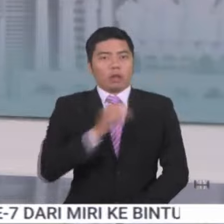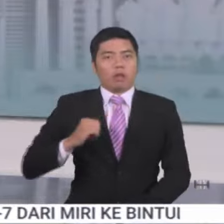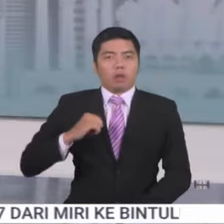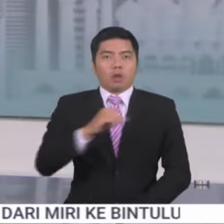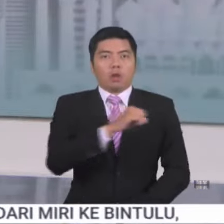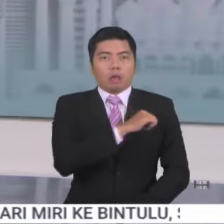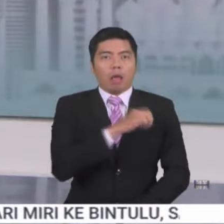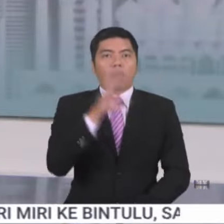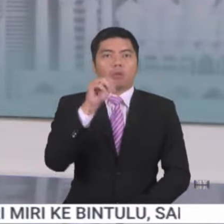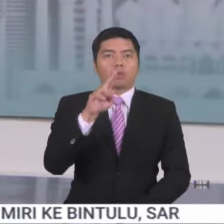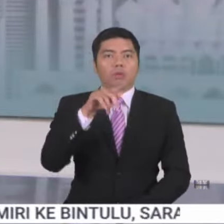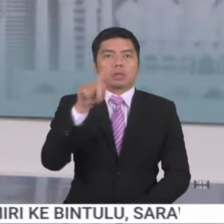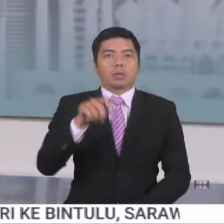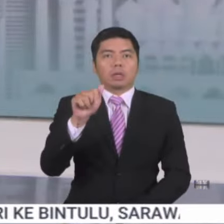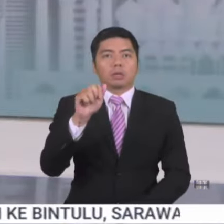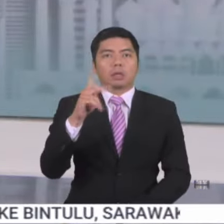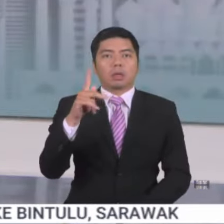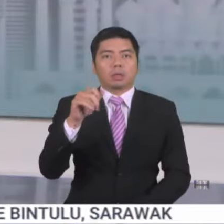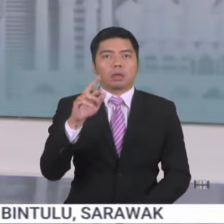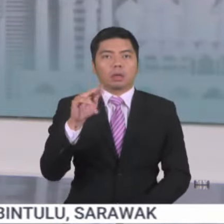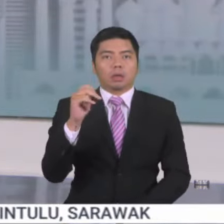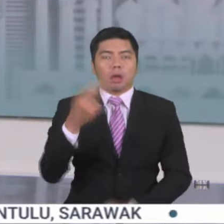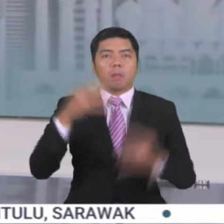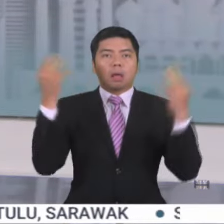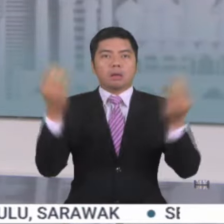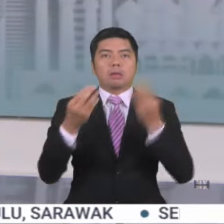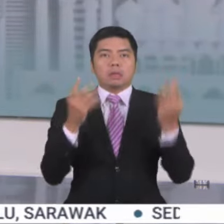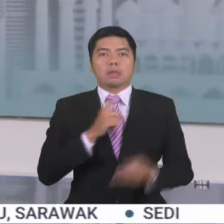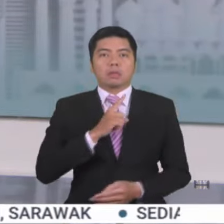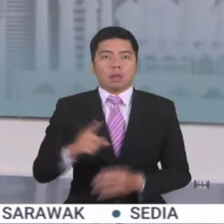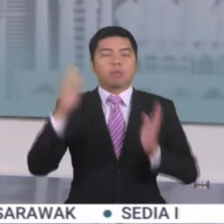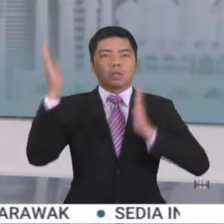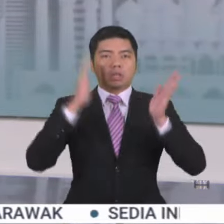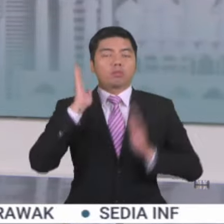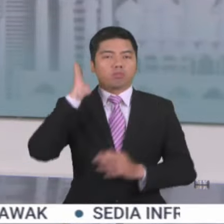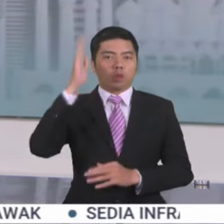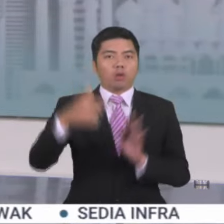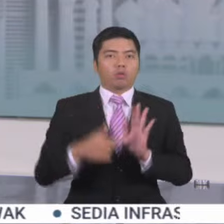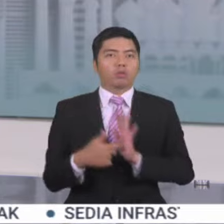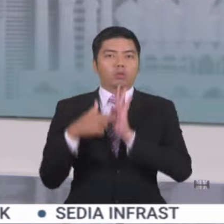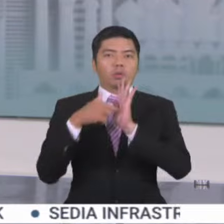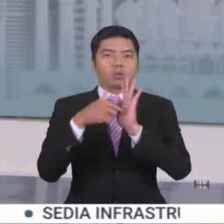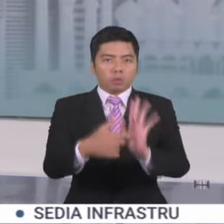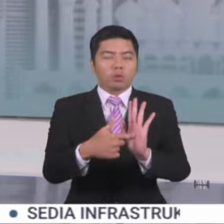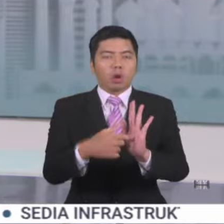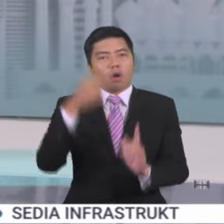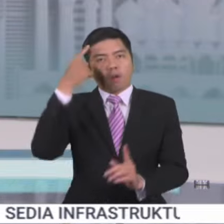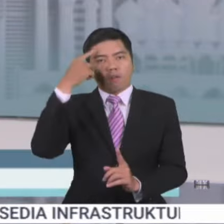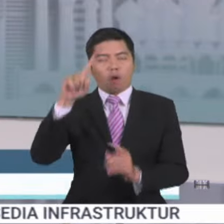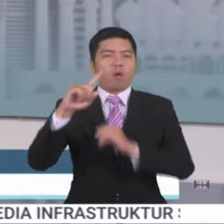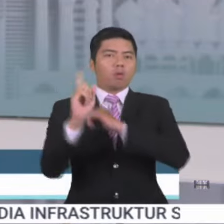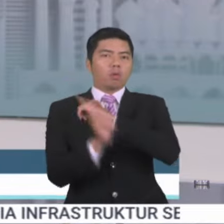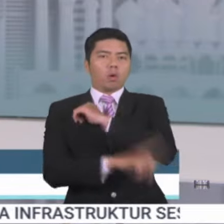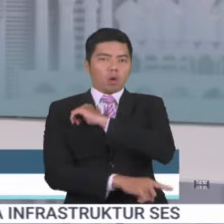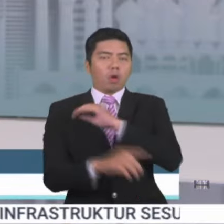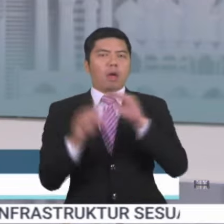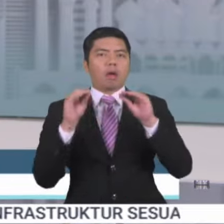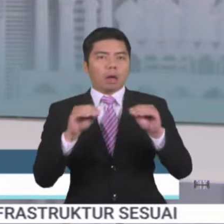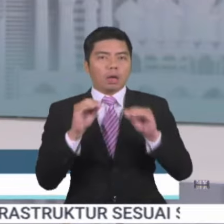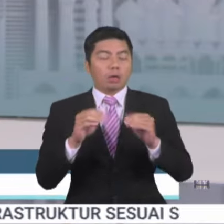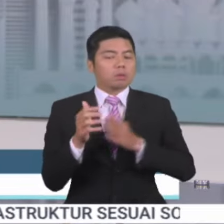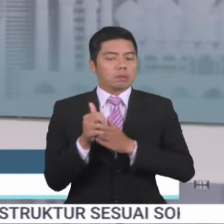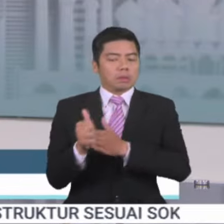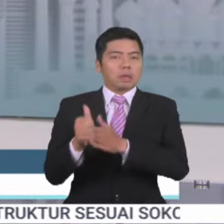Jawatankuasa Muzakarah Majlis Kebangsaan bagi Hal Ehwal Agama Islam Malaysia akan mempersembahkan pandangan berkaitan hukum ajaran